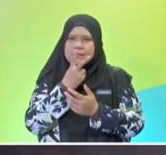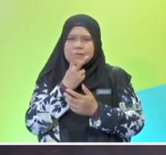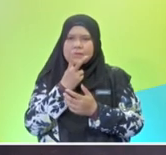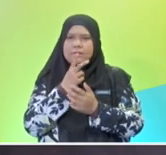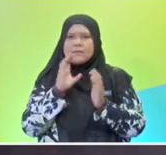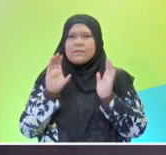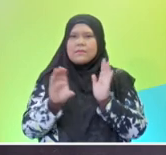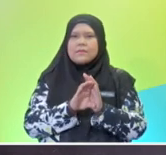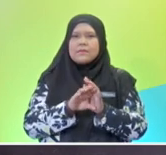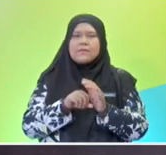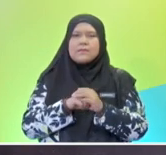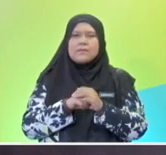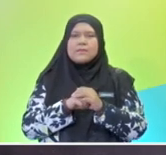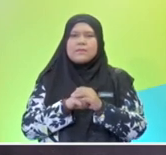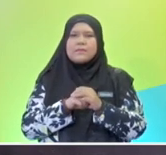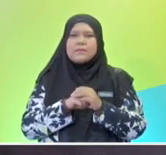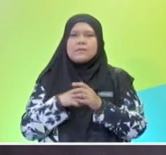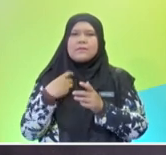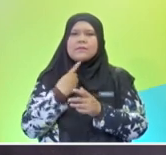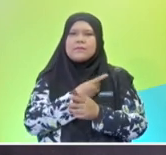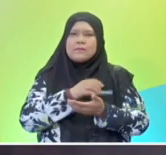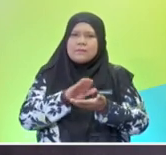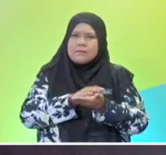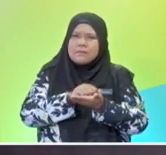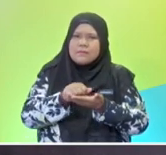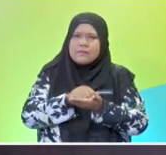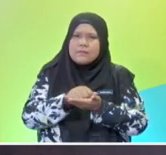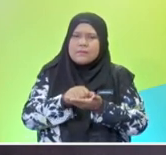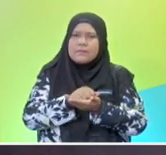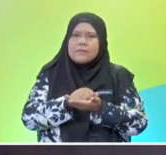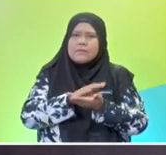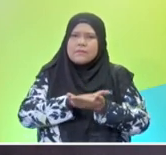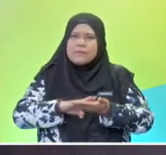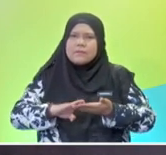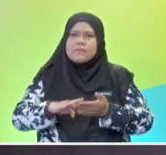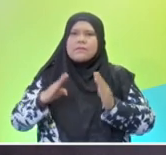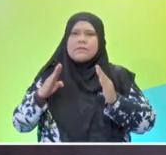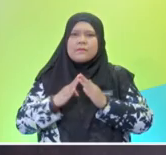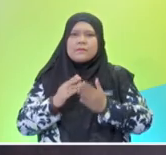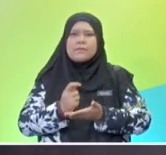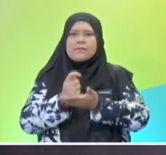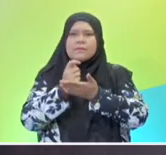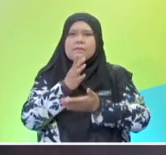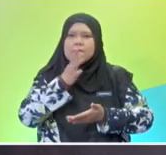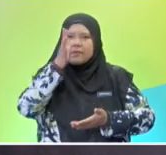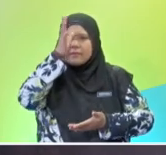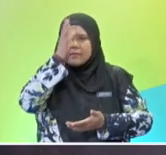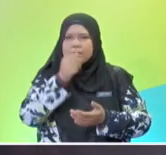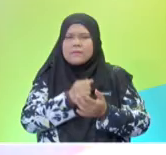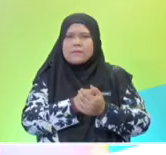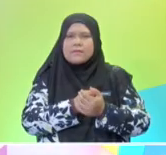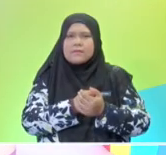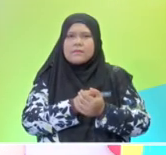ni, kita tengah membersihkan rumah, tolong ibu bapa. Adakah ini macam